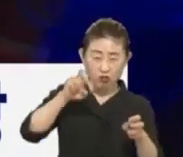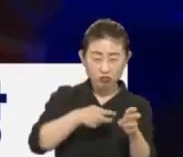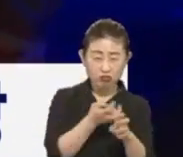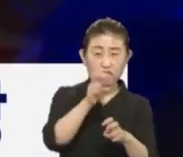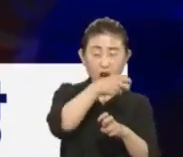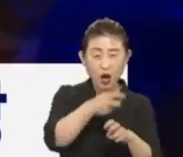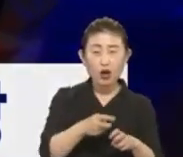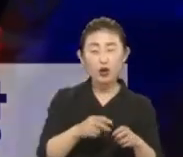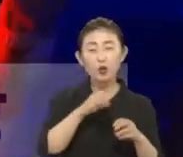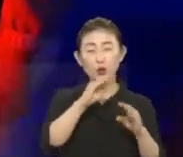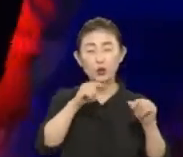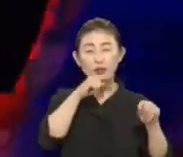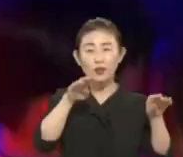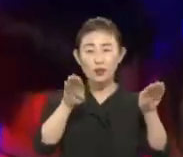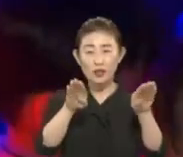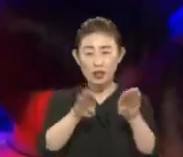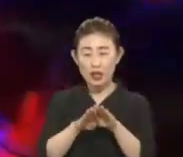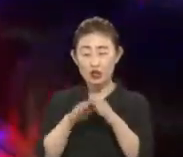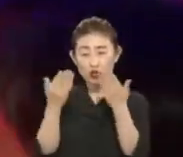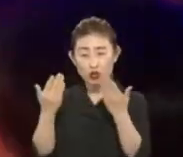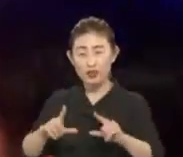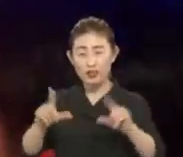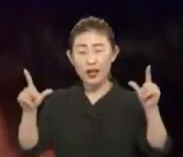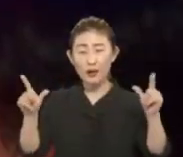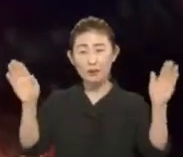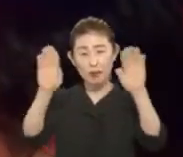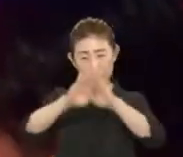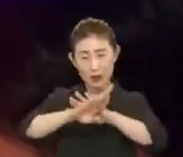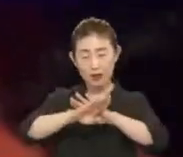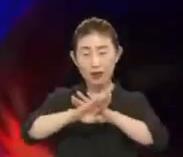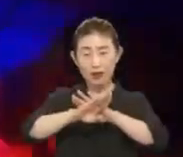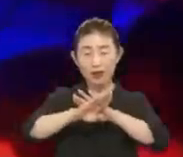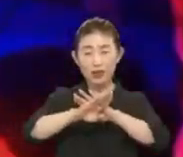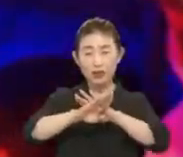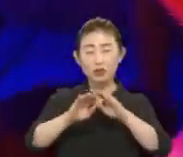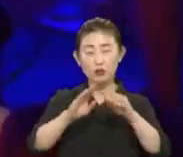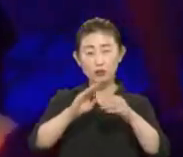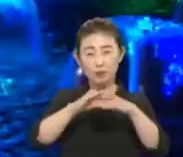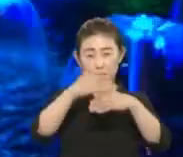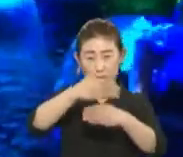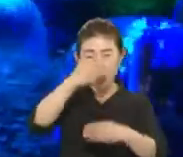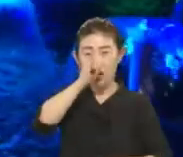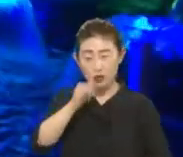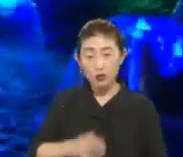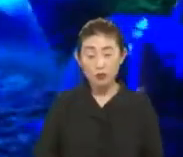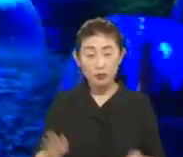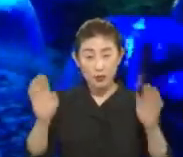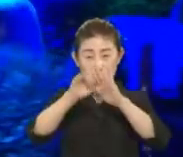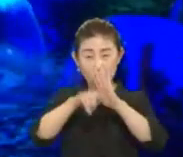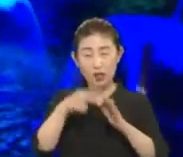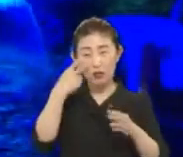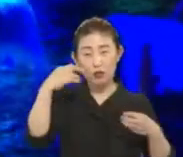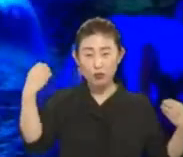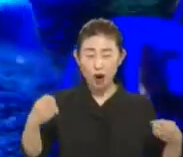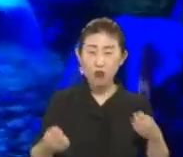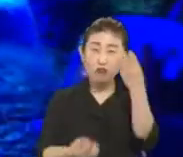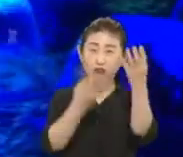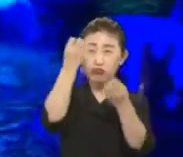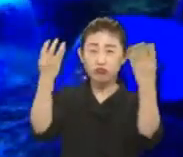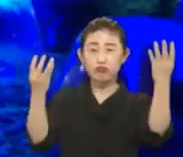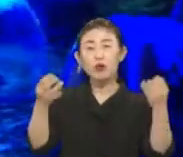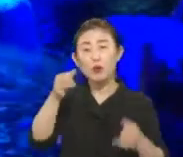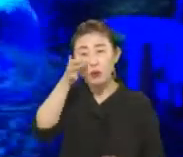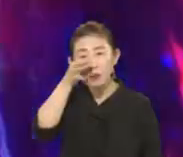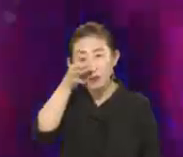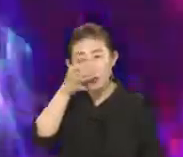주말과 휴일에만 야간 개장합니다 야간 개장대는 불꽃놀이와 댄스 뮤지컬 공연 등도 진행됩니다